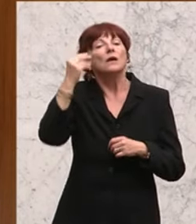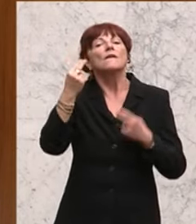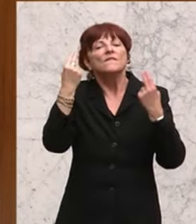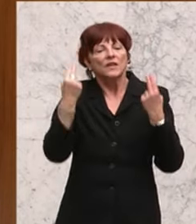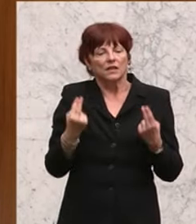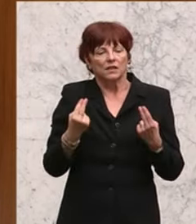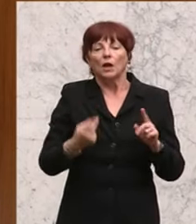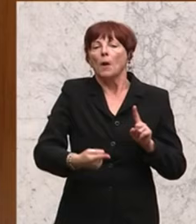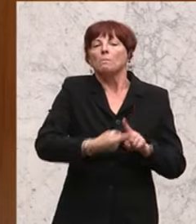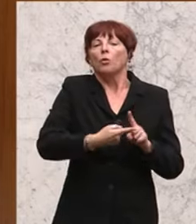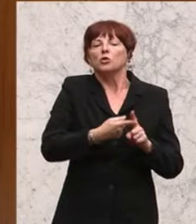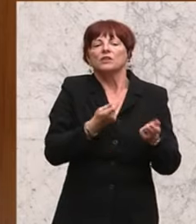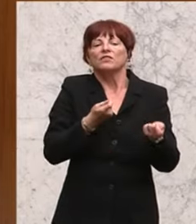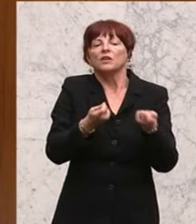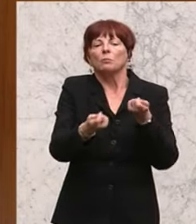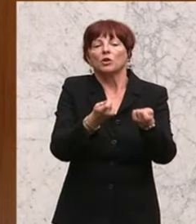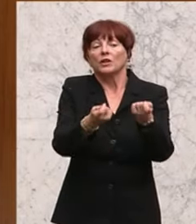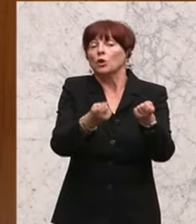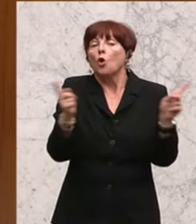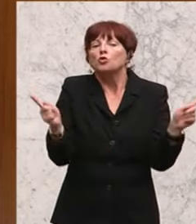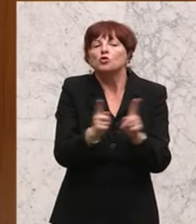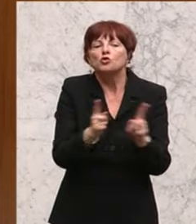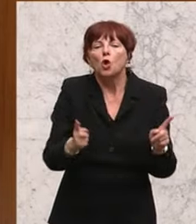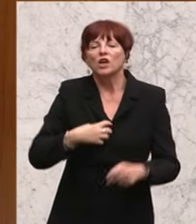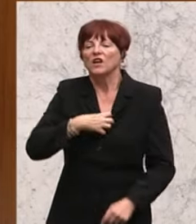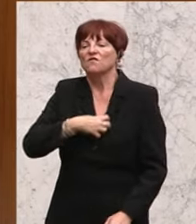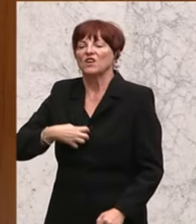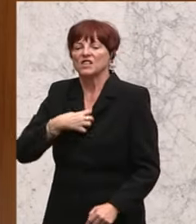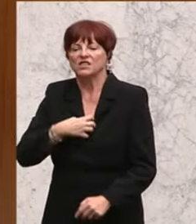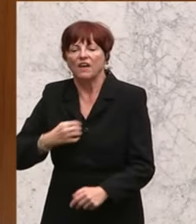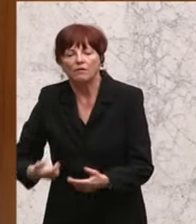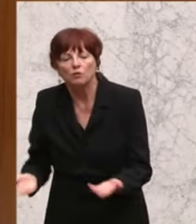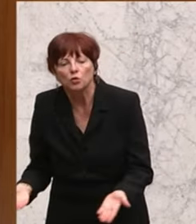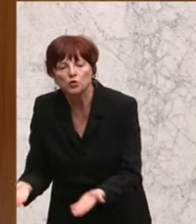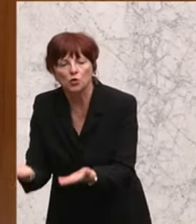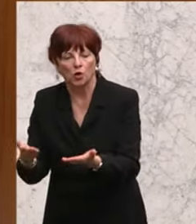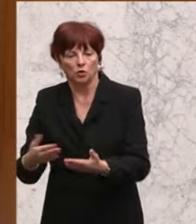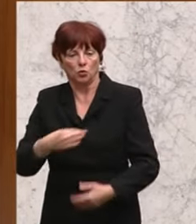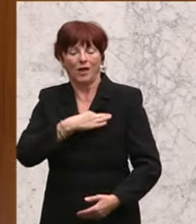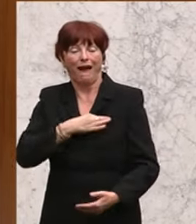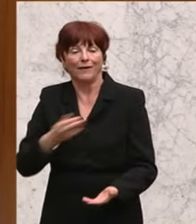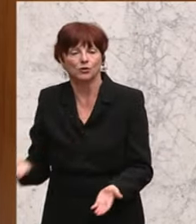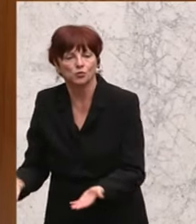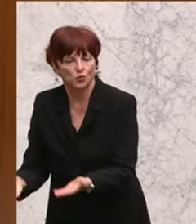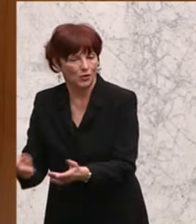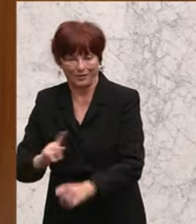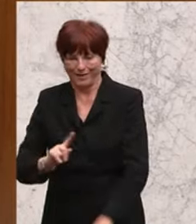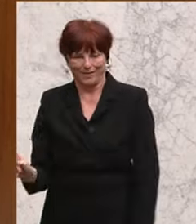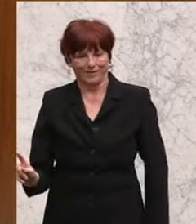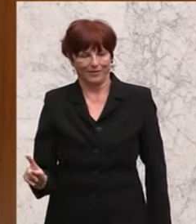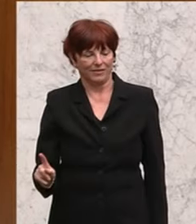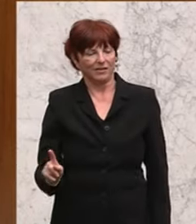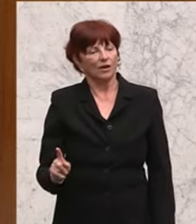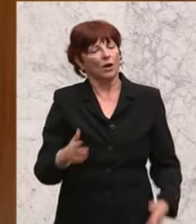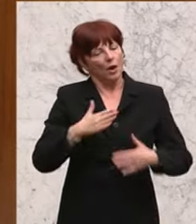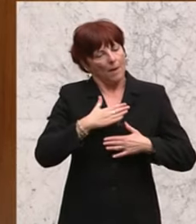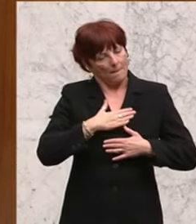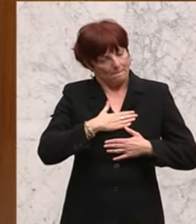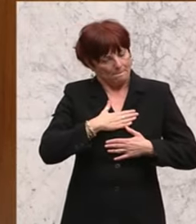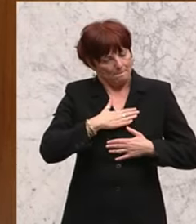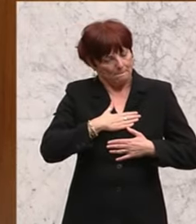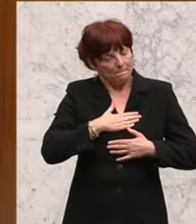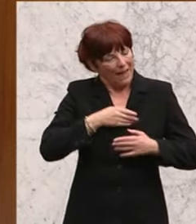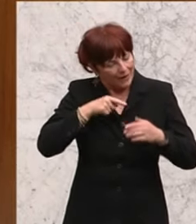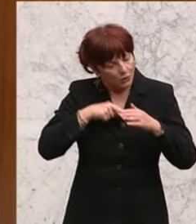zu machen und nicht Verzweiflung und Ängste zu bedienen. Und ich bin davon überzeugt, das ist jedenfalls mein Zugang, den ich in einer unglaubliche